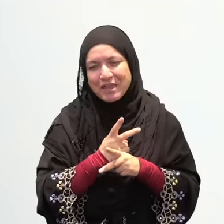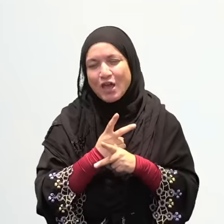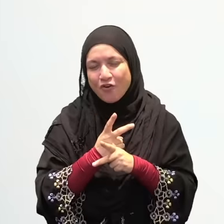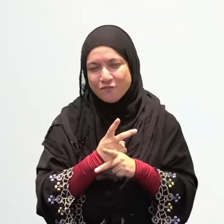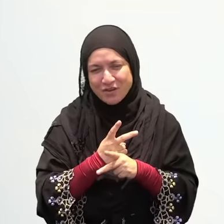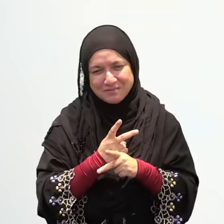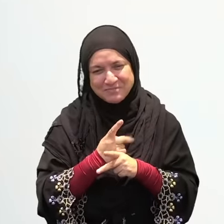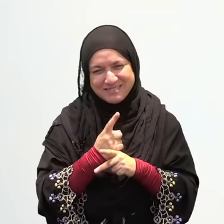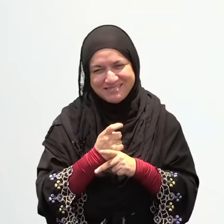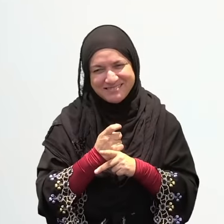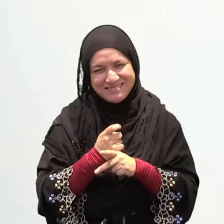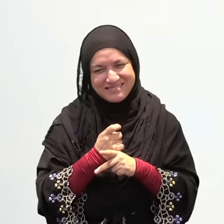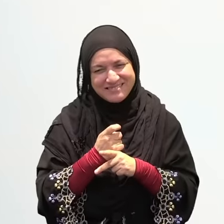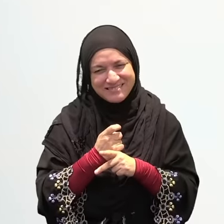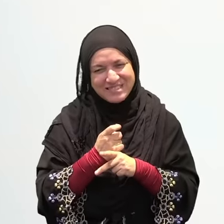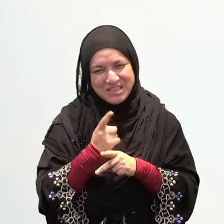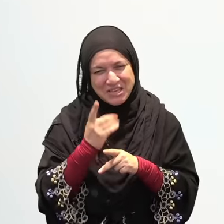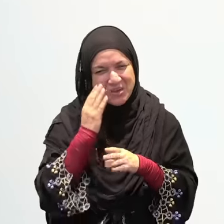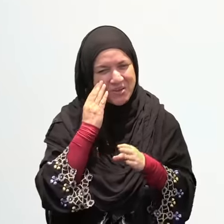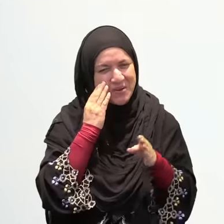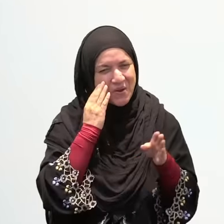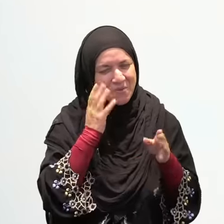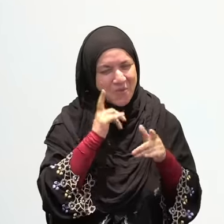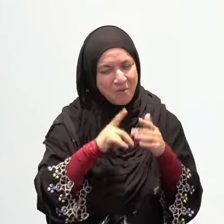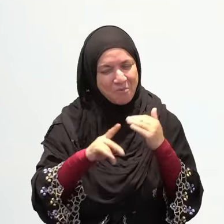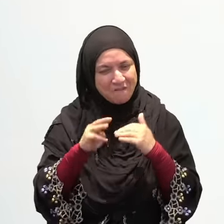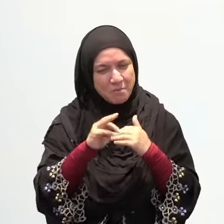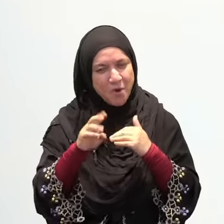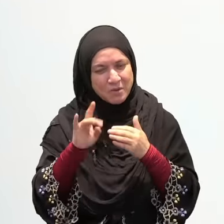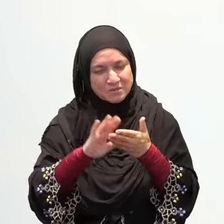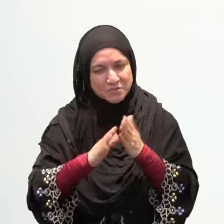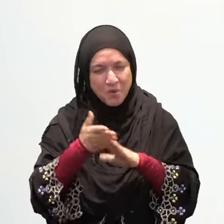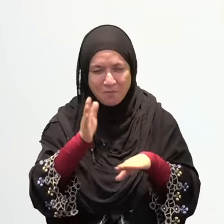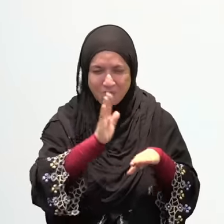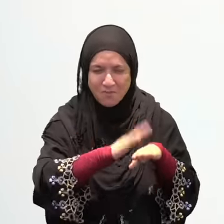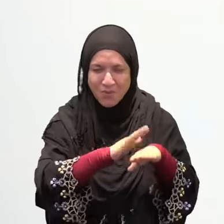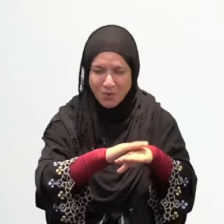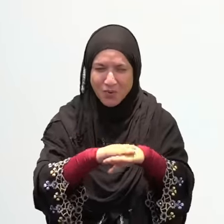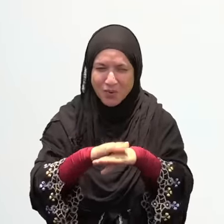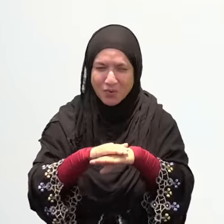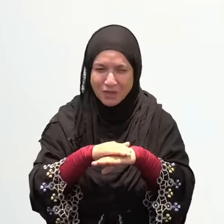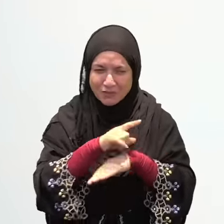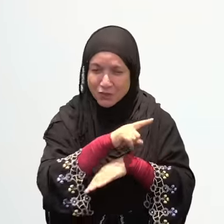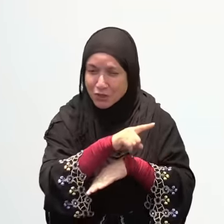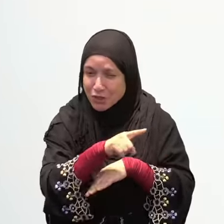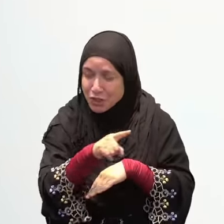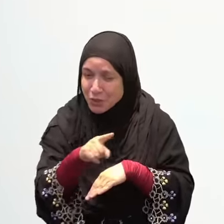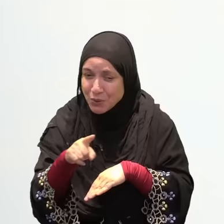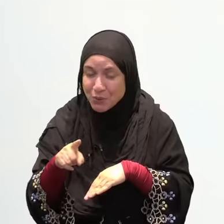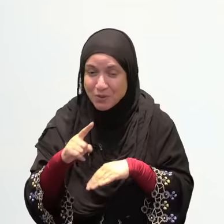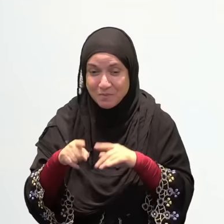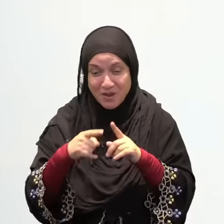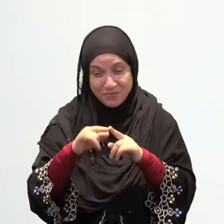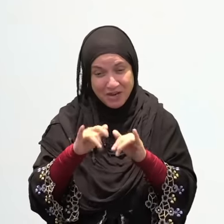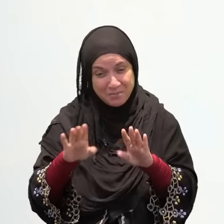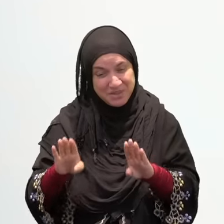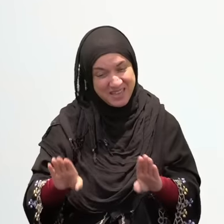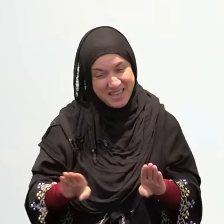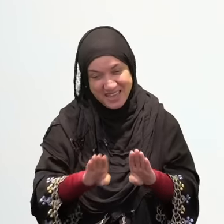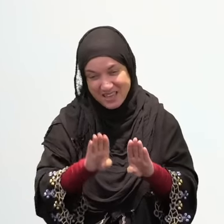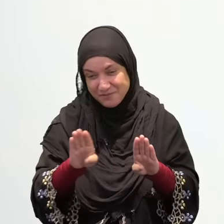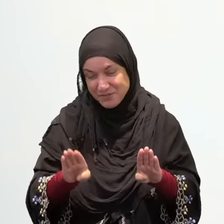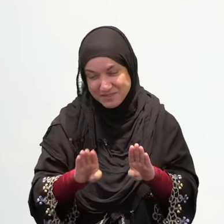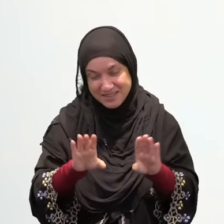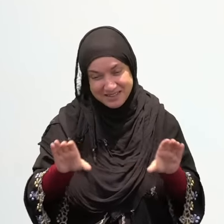this. And Allah Azza wa Jalla says, أَن تُصِيبُوا قَوْمًا بِجَهَالَةٍ فَتُصْبِحُوا عَلَى مَا فَعَلْتُمْ نَادِمِينَ. Think about the regret you have on the